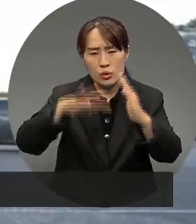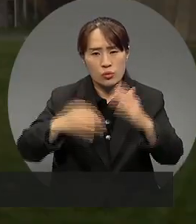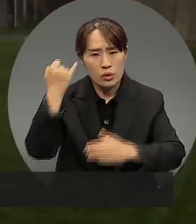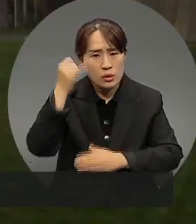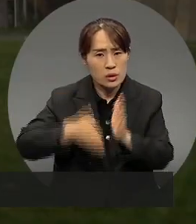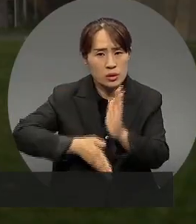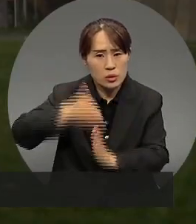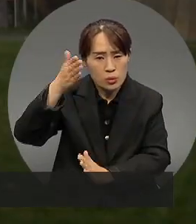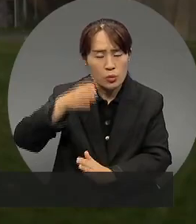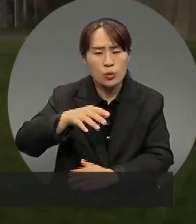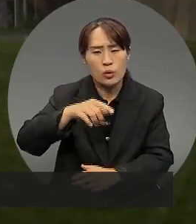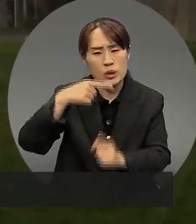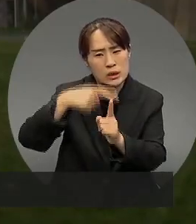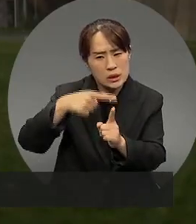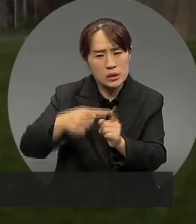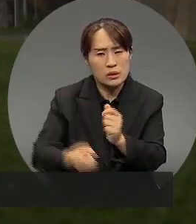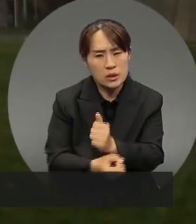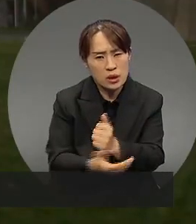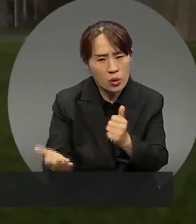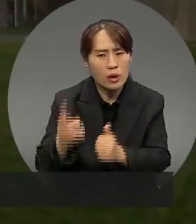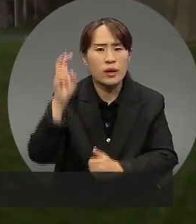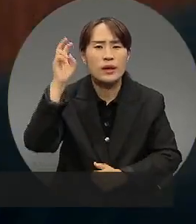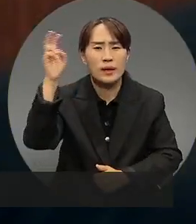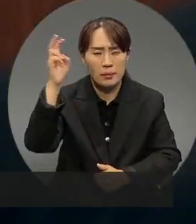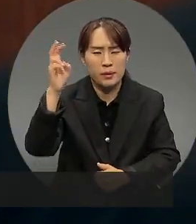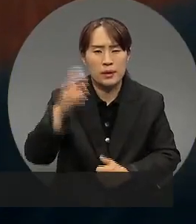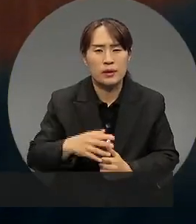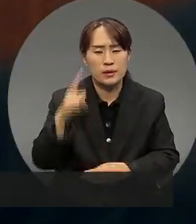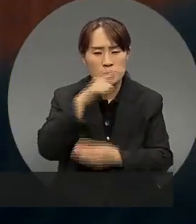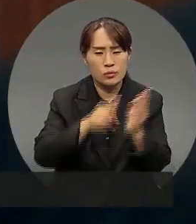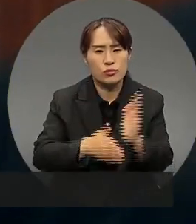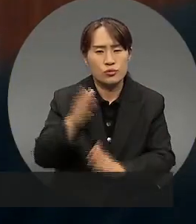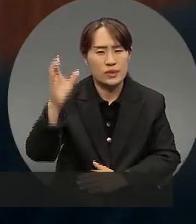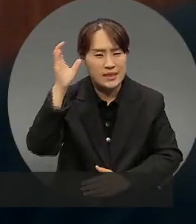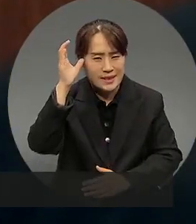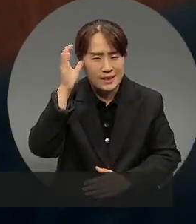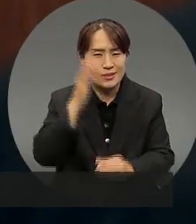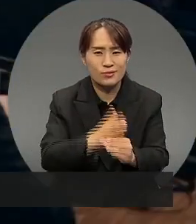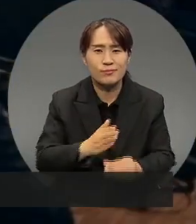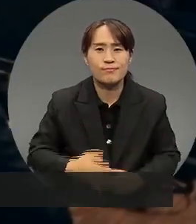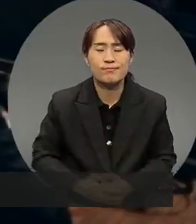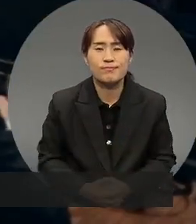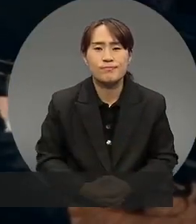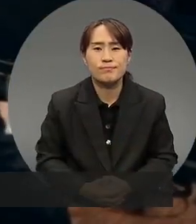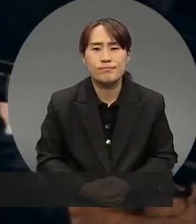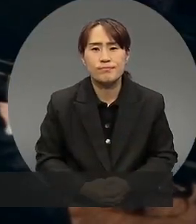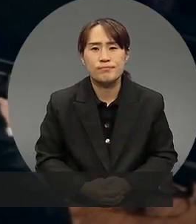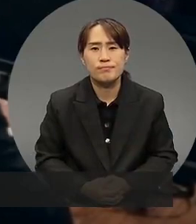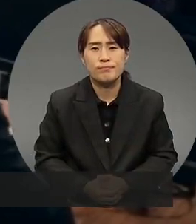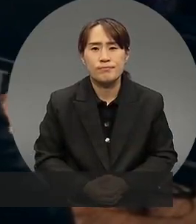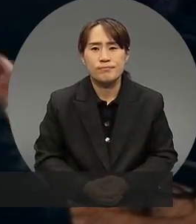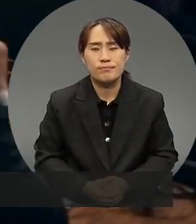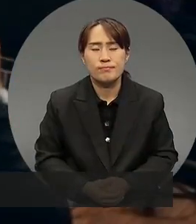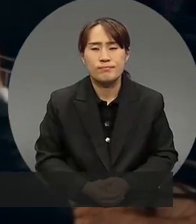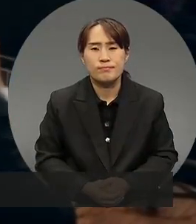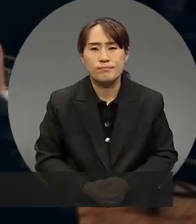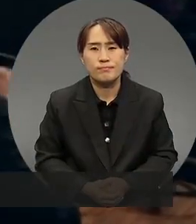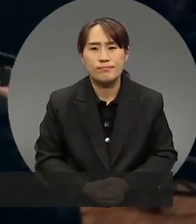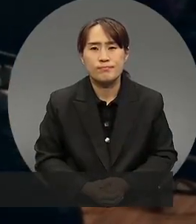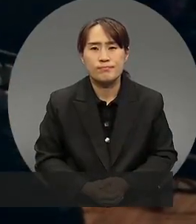도시에도 긍정적인 영향을 줄 수 있을 것으로 청주시는 기대하고 있습니다 MBC 뉴스 이병선